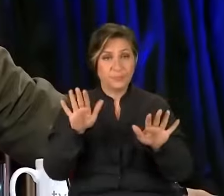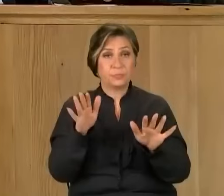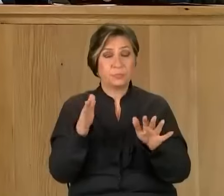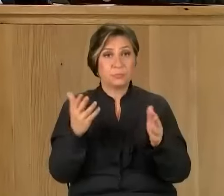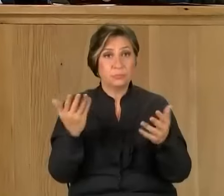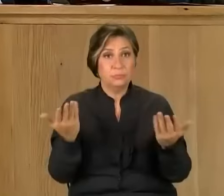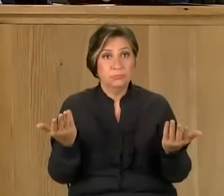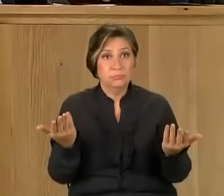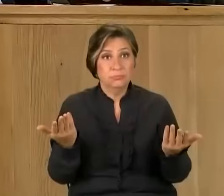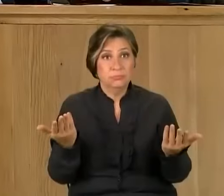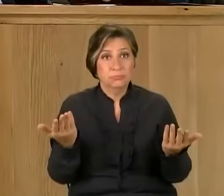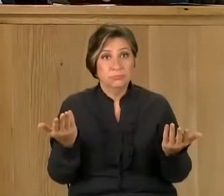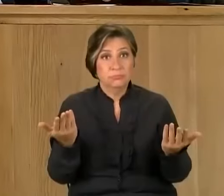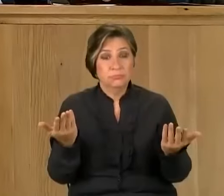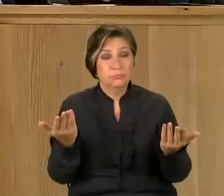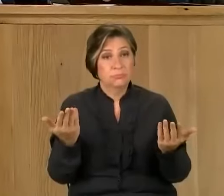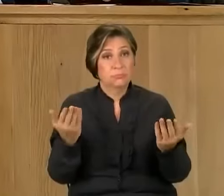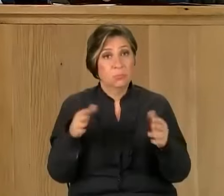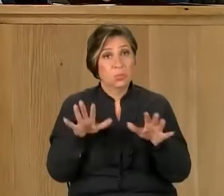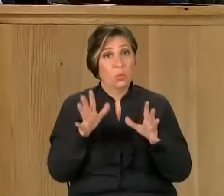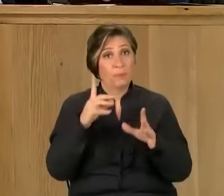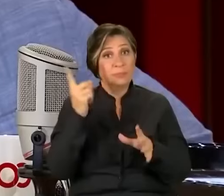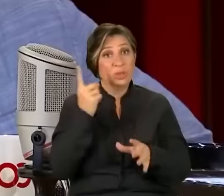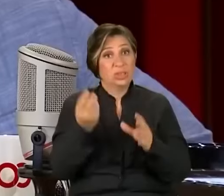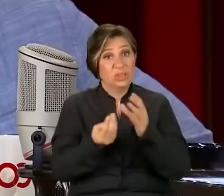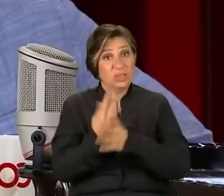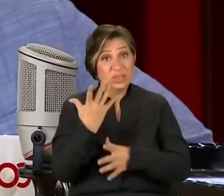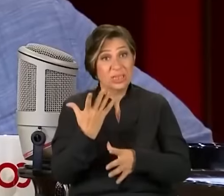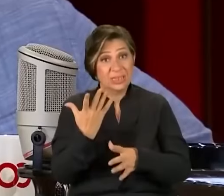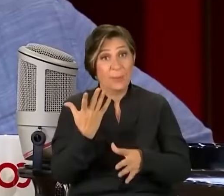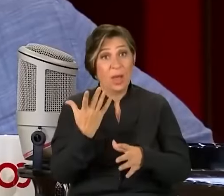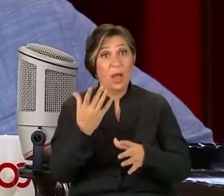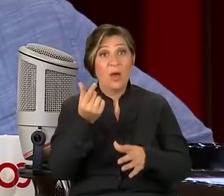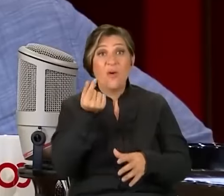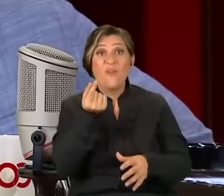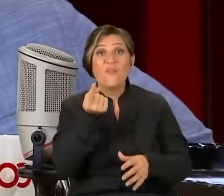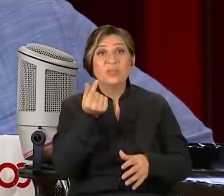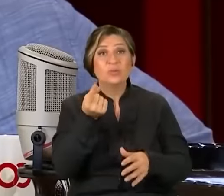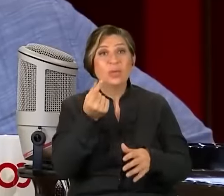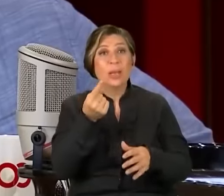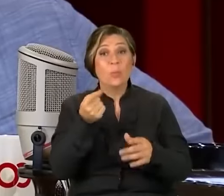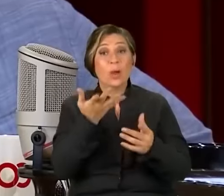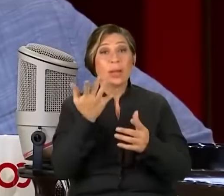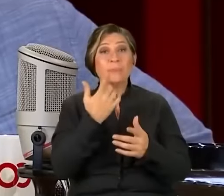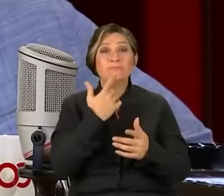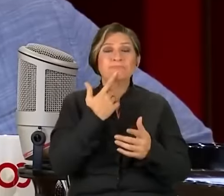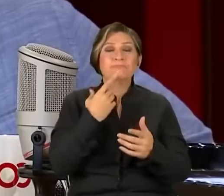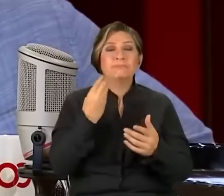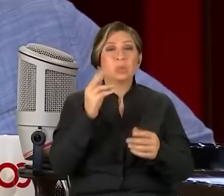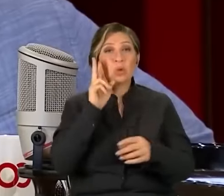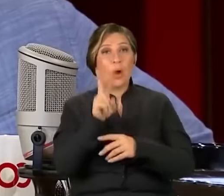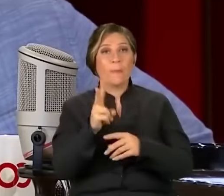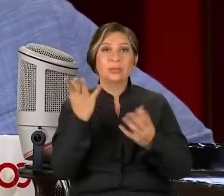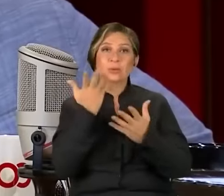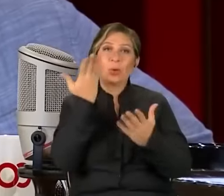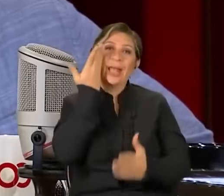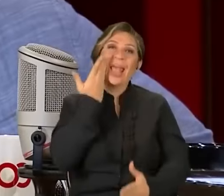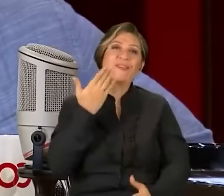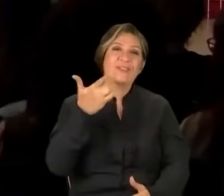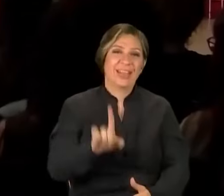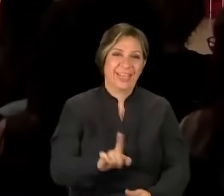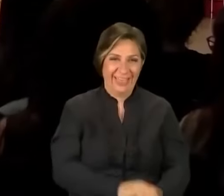Yani ya, tuhaf bir şeyler çıkacaktı da yani fasulyenin bu kadar güzel meyaneleştiğini görmek çok keyifli